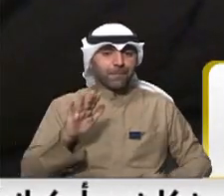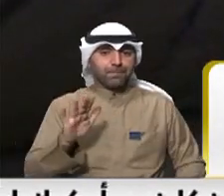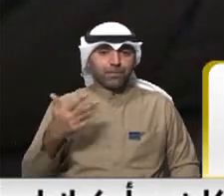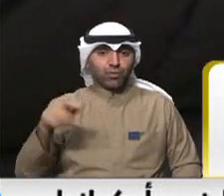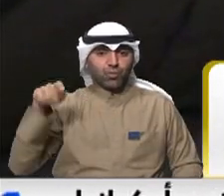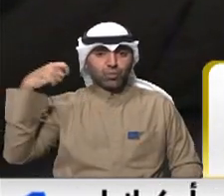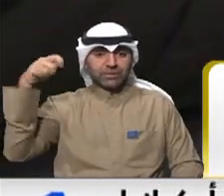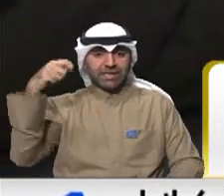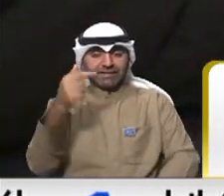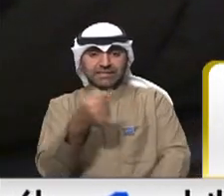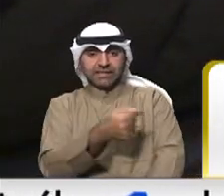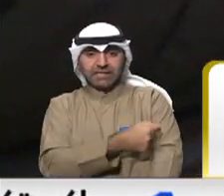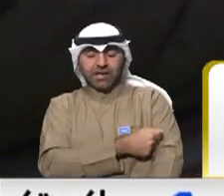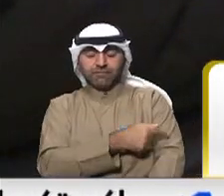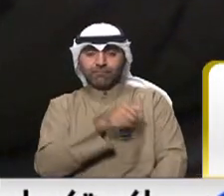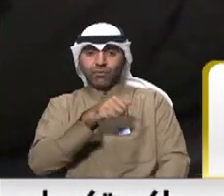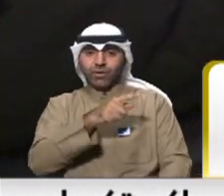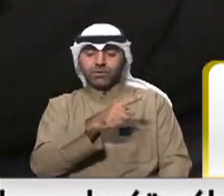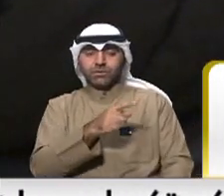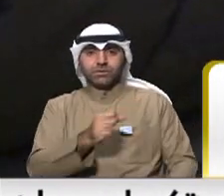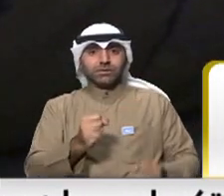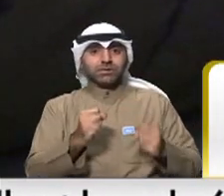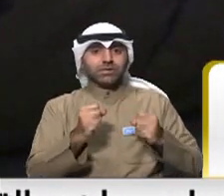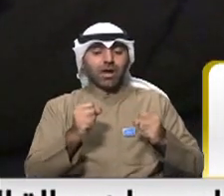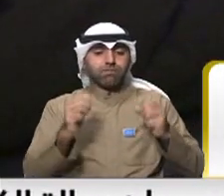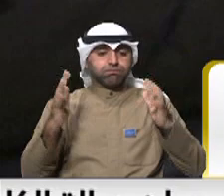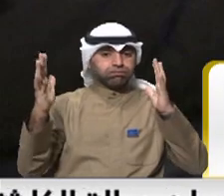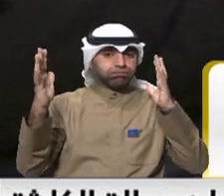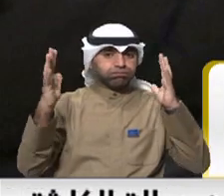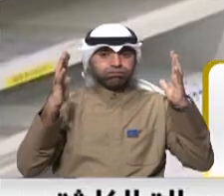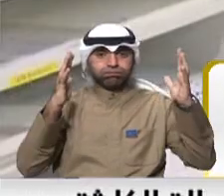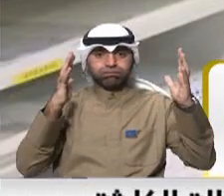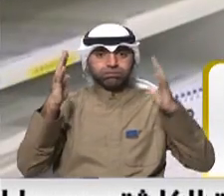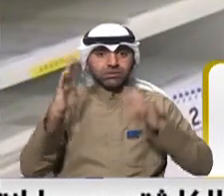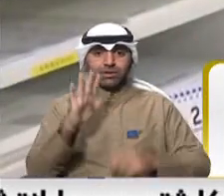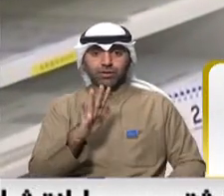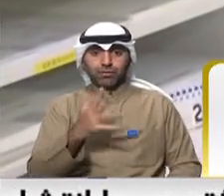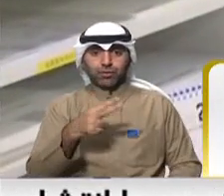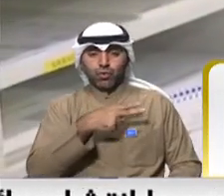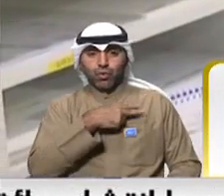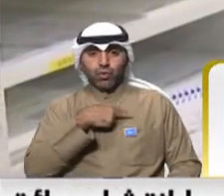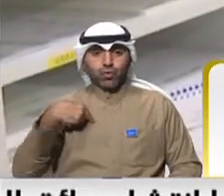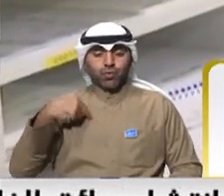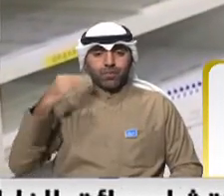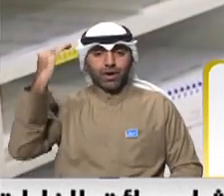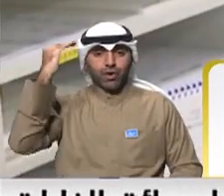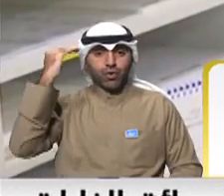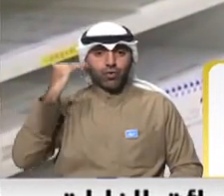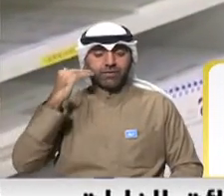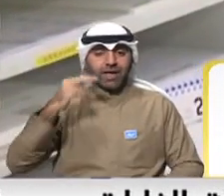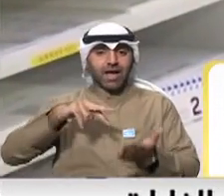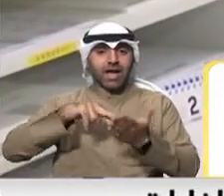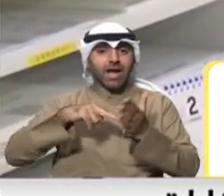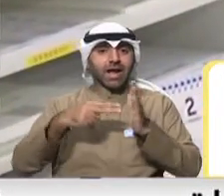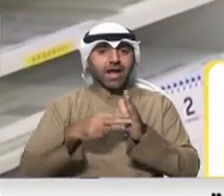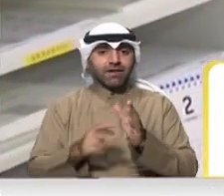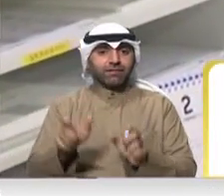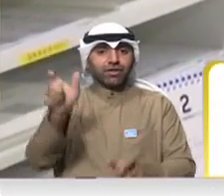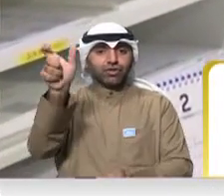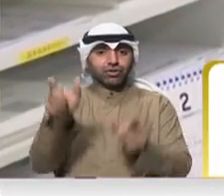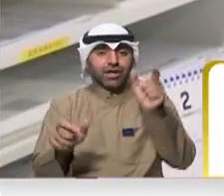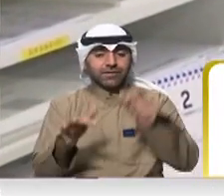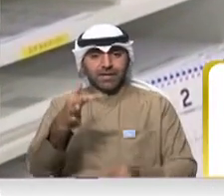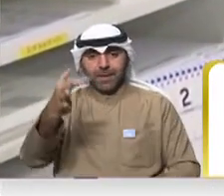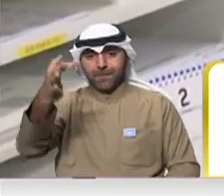إلى المستشفيات. هذا التحرك الجماعي أدى إلى إلغاء وتأجيل عمليات عدة، كما رفعت كوريا